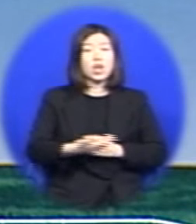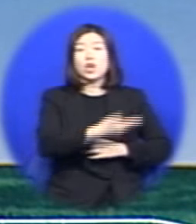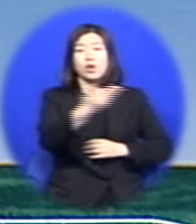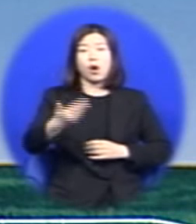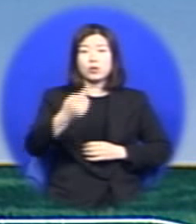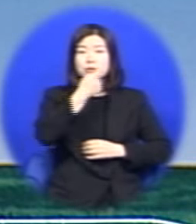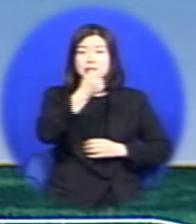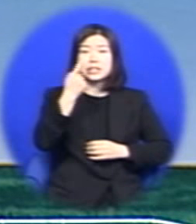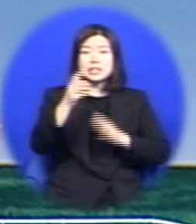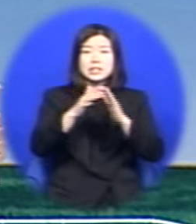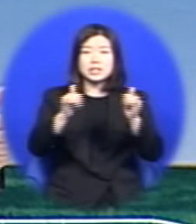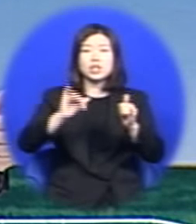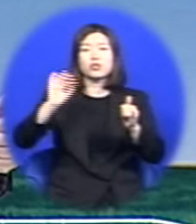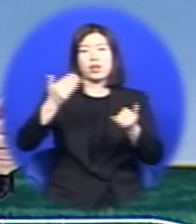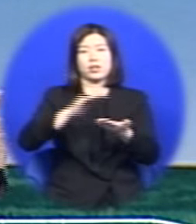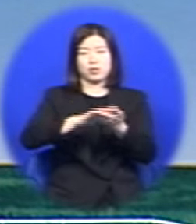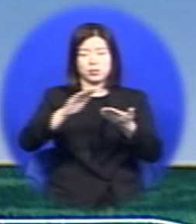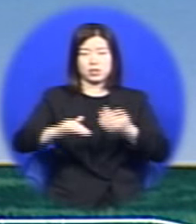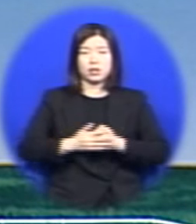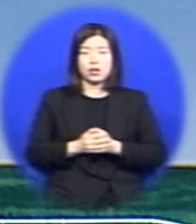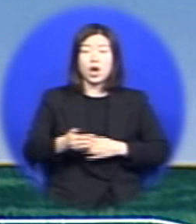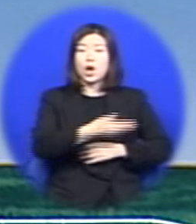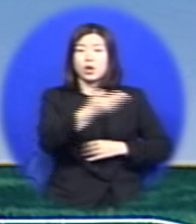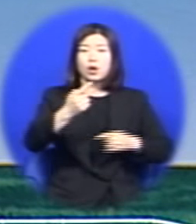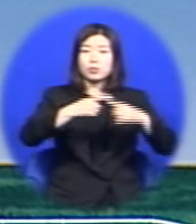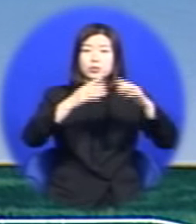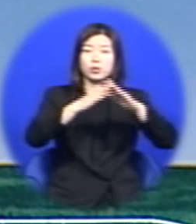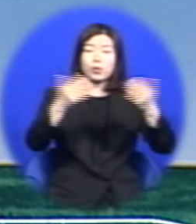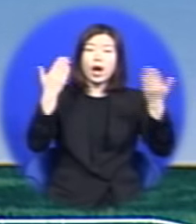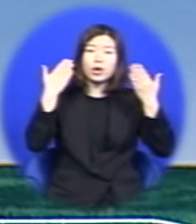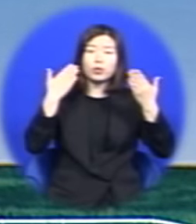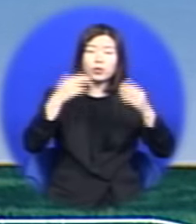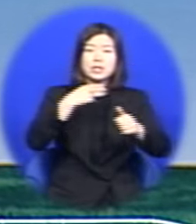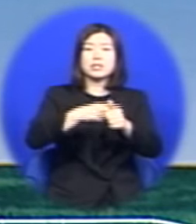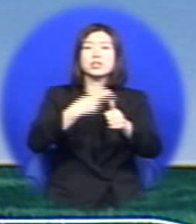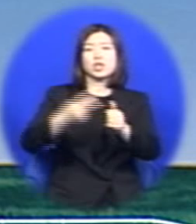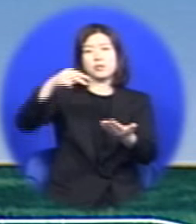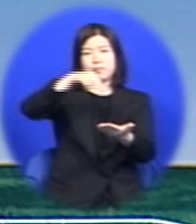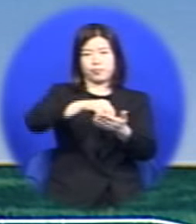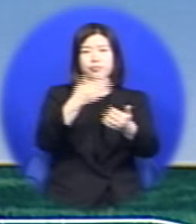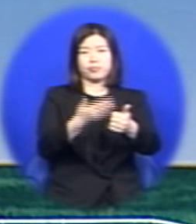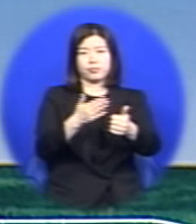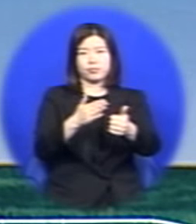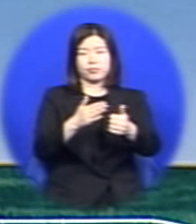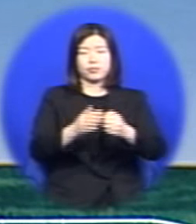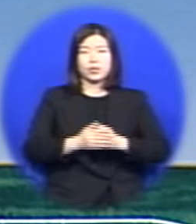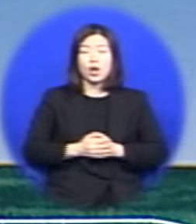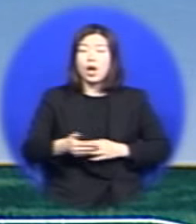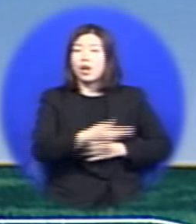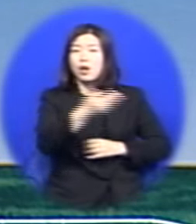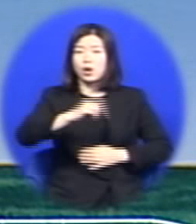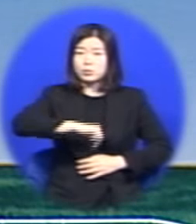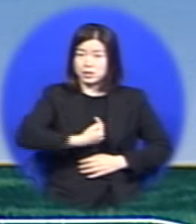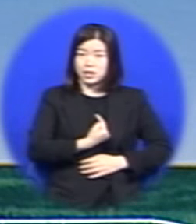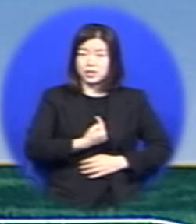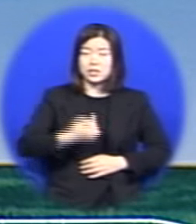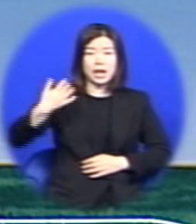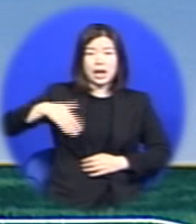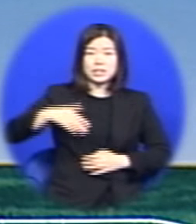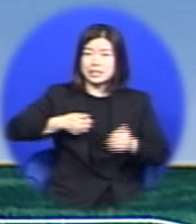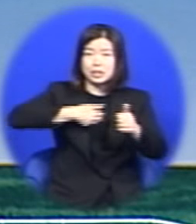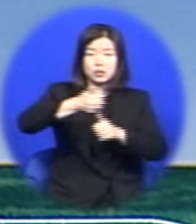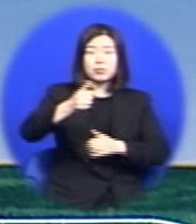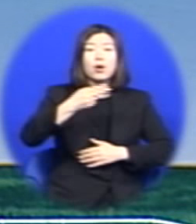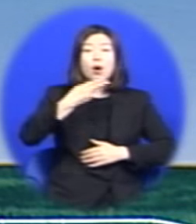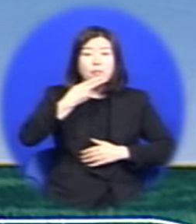여러분이 증인이 되어주셔야 돼요. 여러분, 교회 학교 교사로 서주셔야 됩니다. 여러분 자신이 아직도 극복이 안